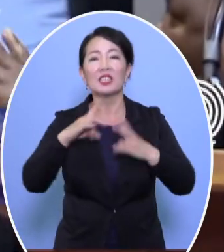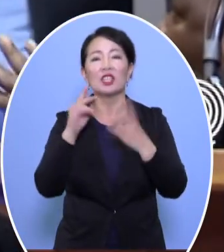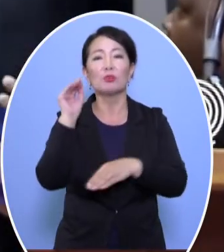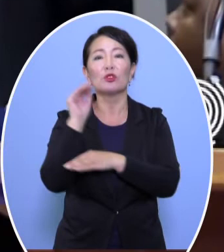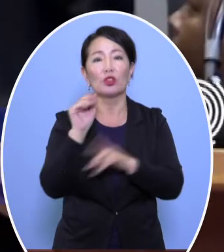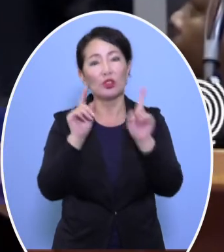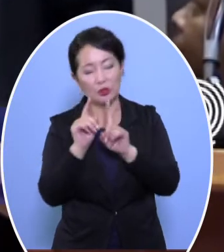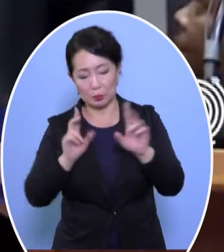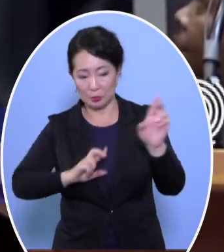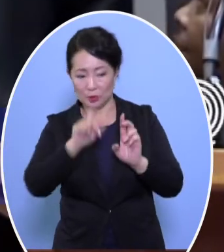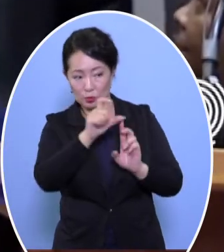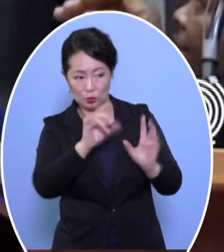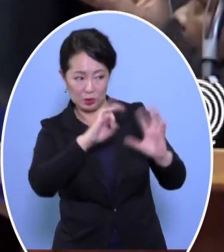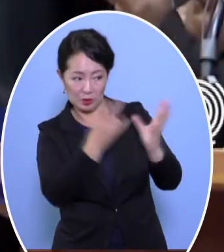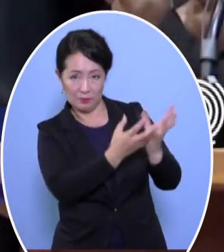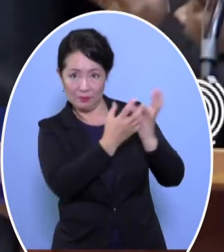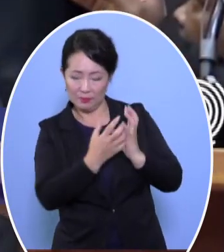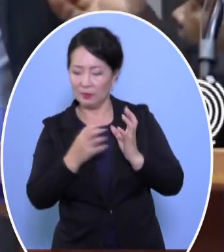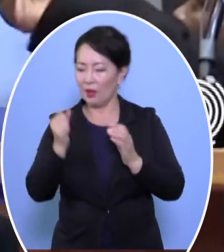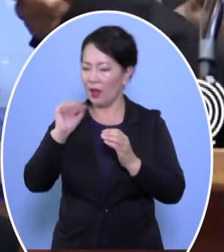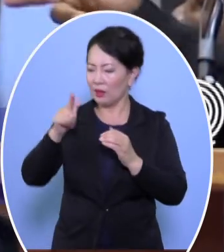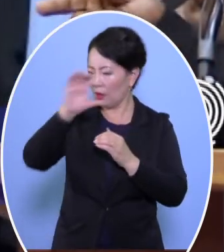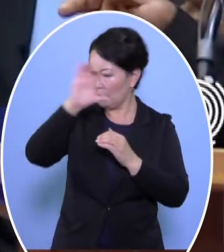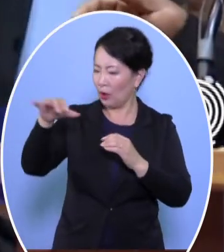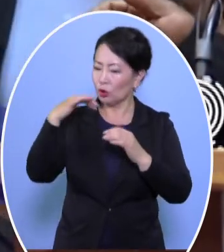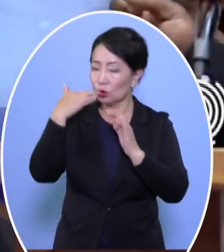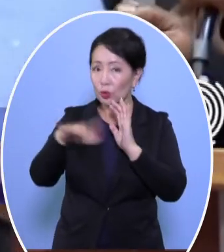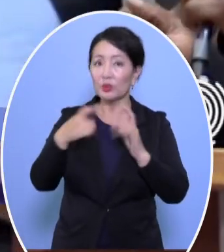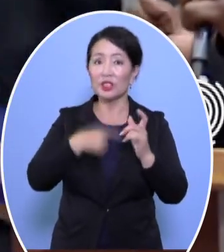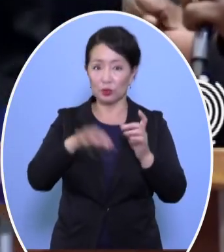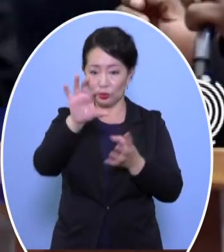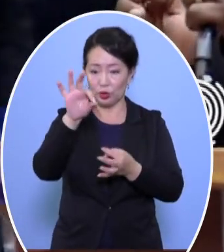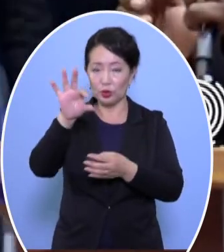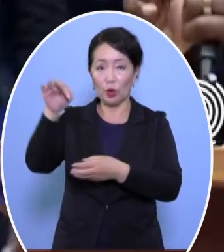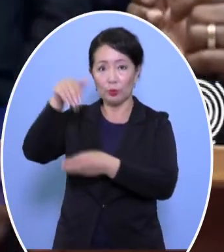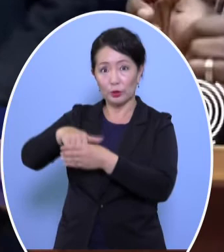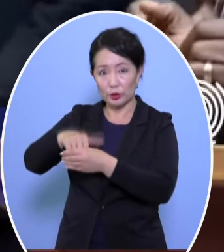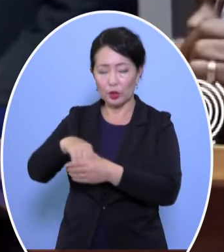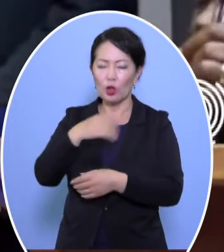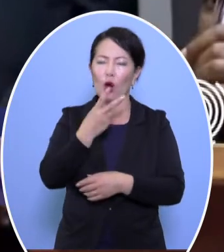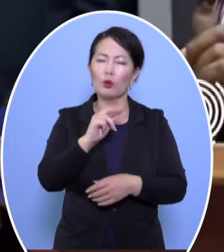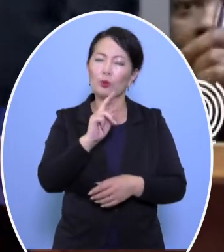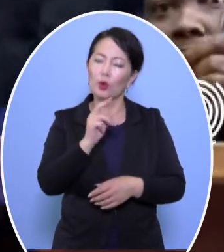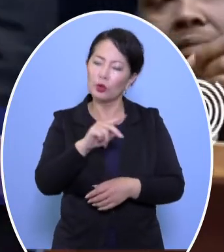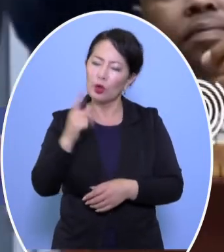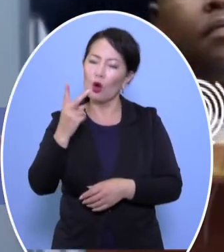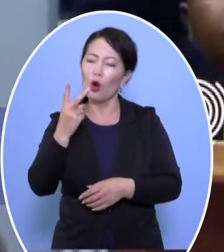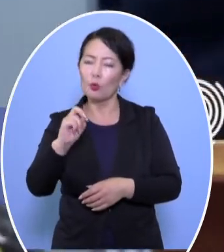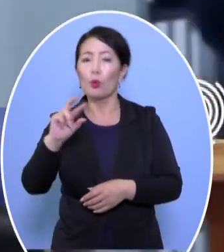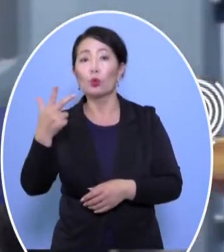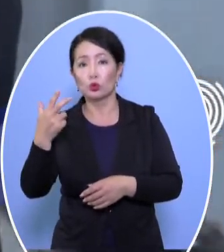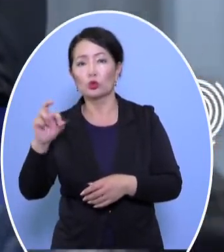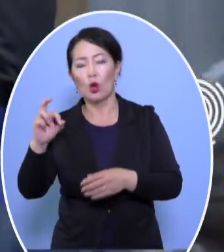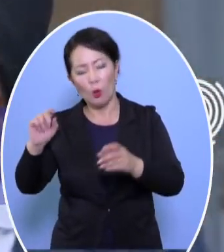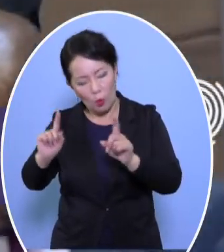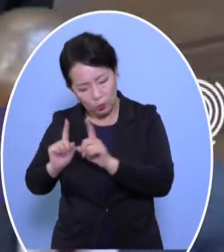тэр дундаа бизнесийн төлөөллийг нэгтгэсэн авилах тэмцэх үндэсний зөвлөлийн гишүүдийг томиллоо. Тус зөвлөл нь 2020-2030 он хүртэл авилах